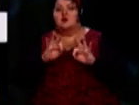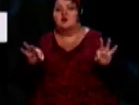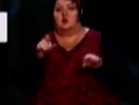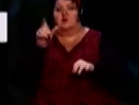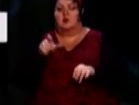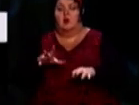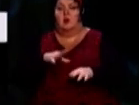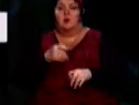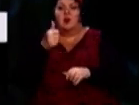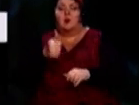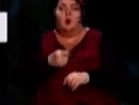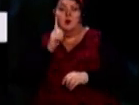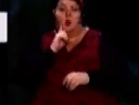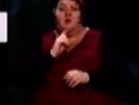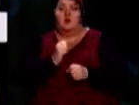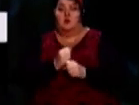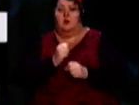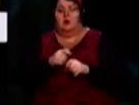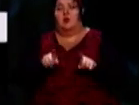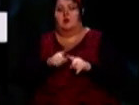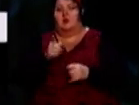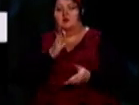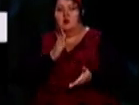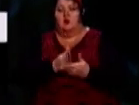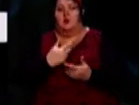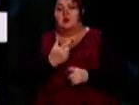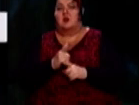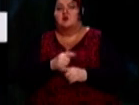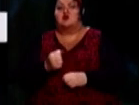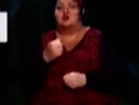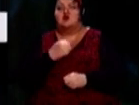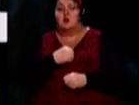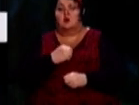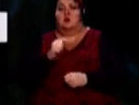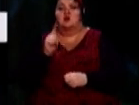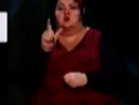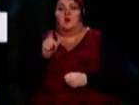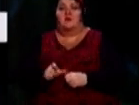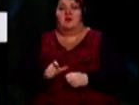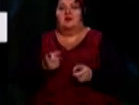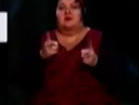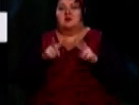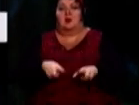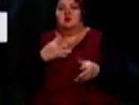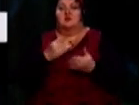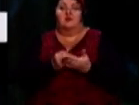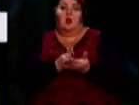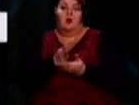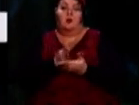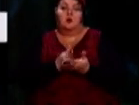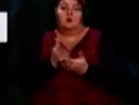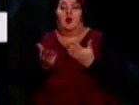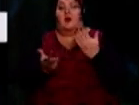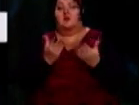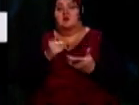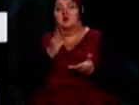і комфортно працювати. Це правда, так воно і є. Мені дуже шкода, що він залишив свою посаду, але, вочевидь, у нього